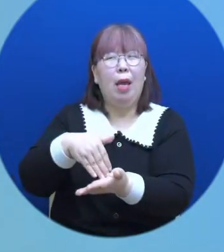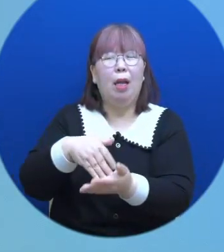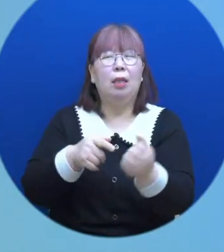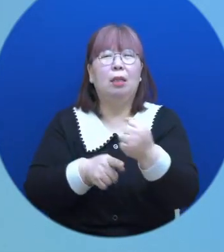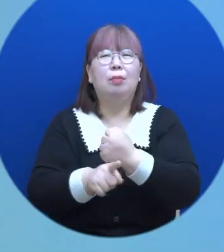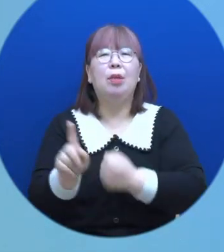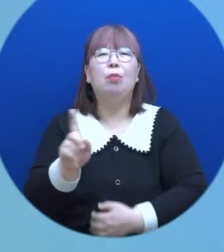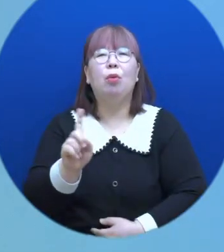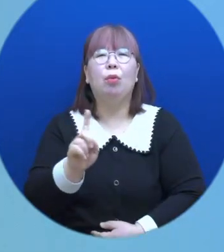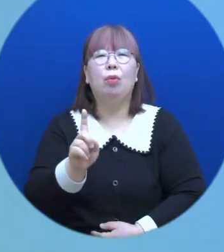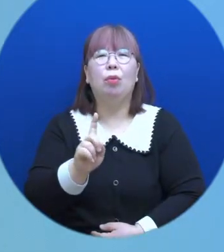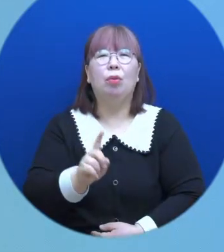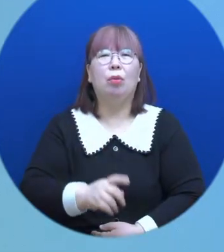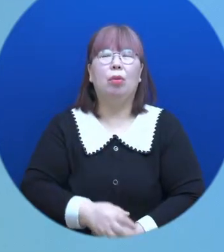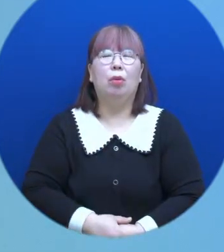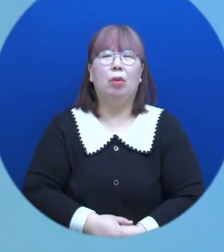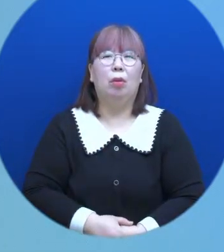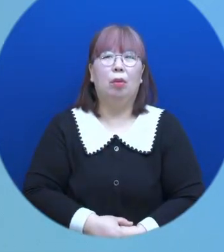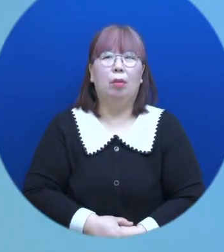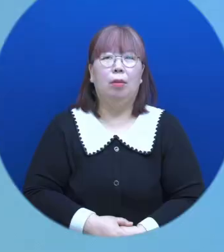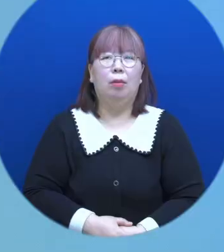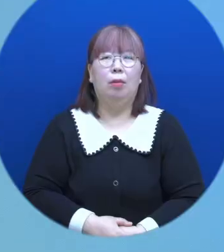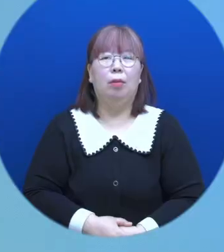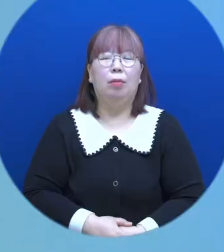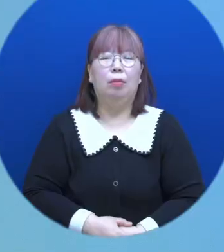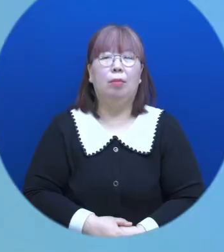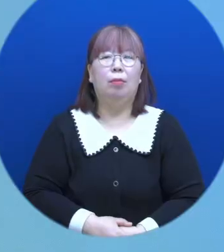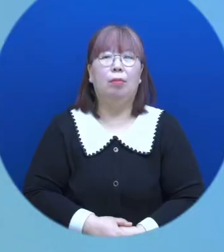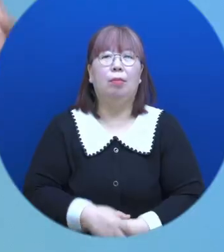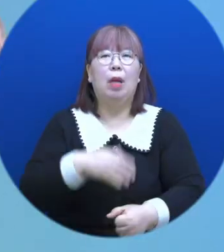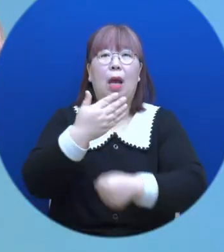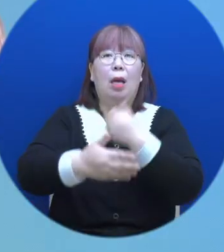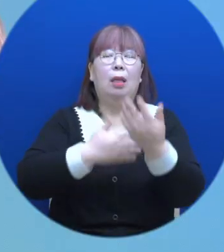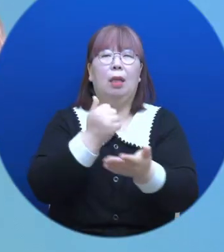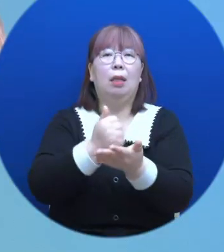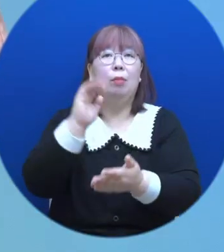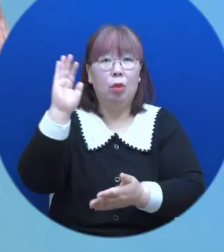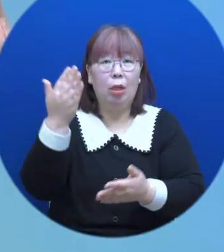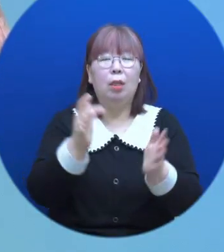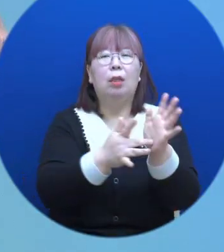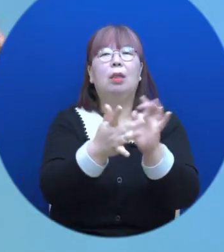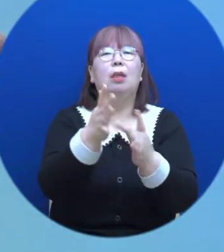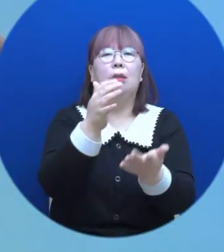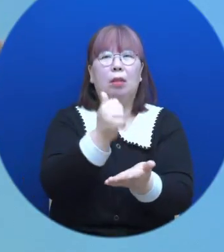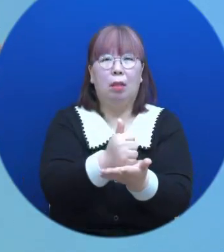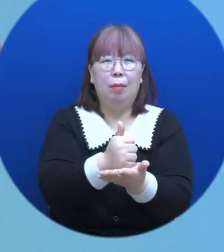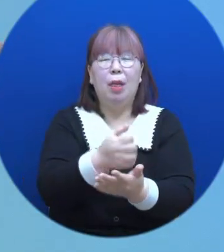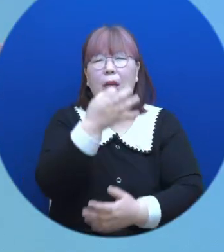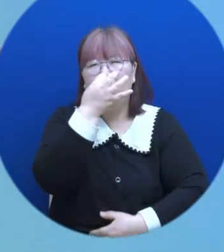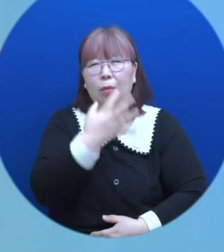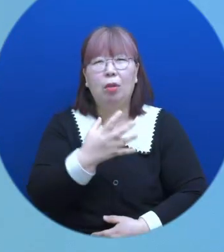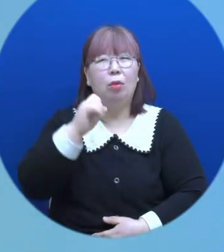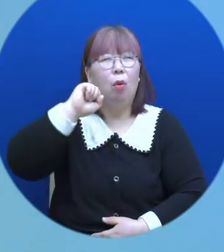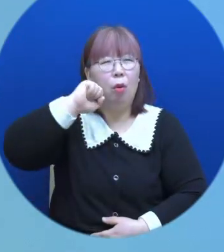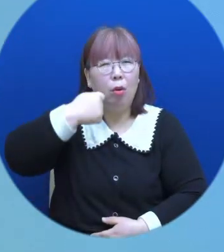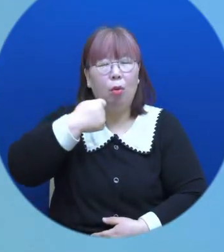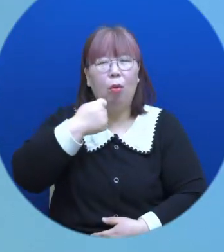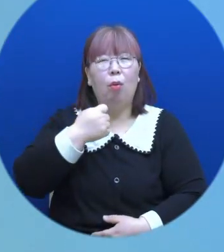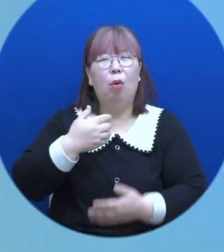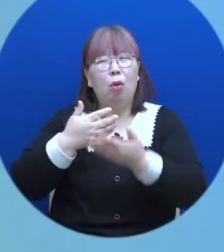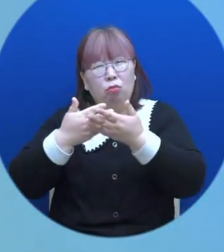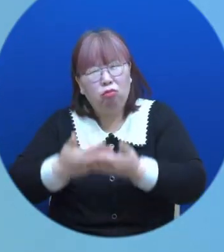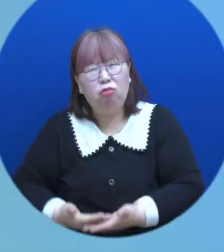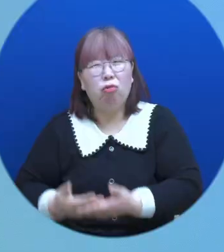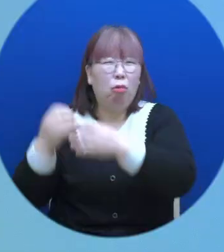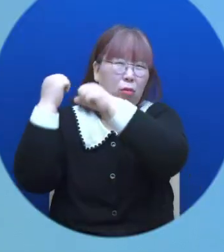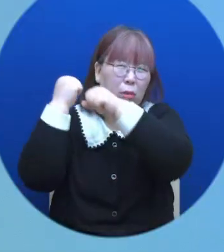의미가 무엇일까요? 우선 하나님 되시는 예수님께서 힘들고 어렵고 무거운